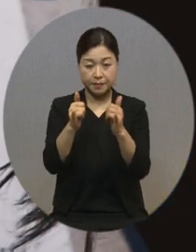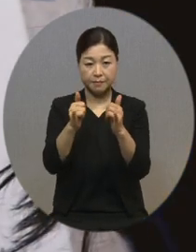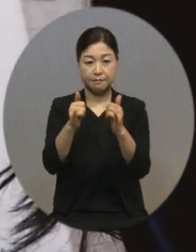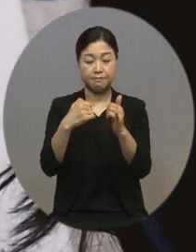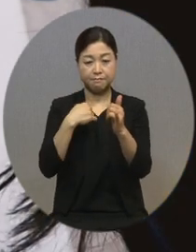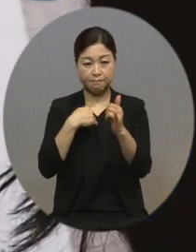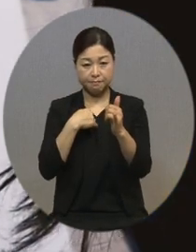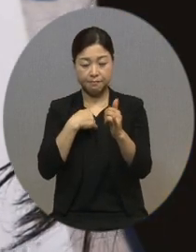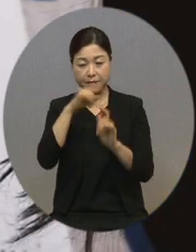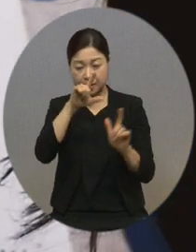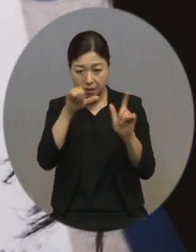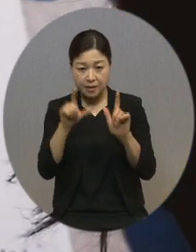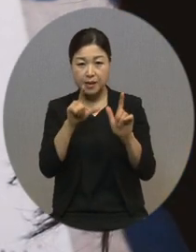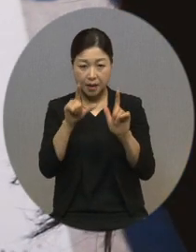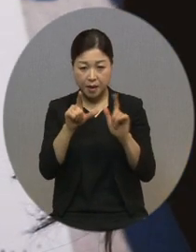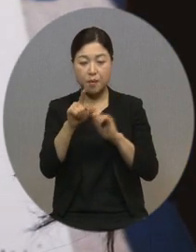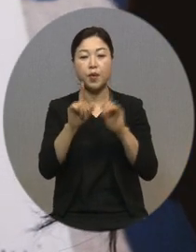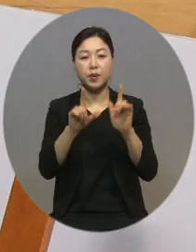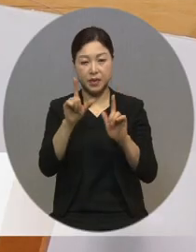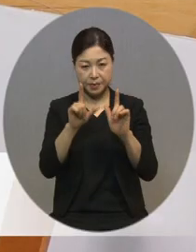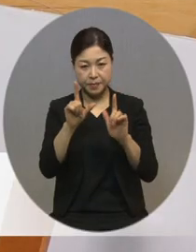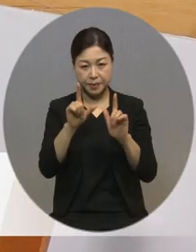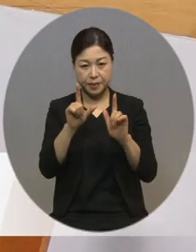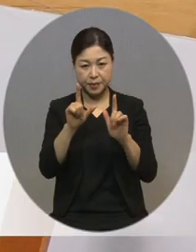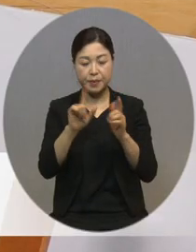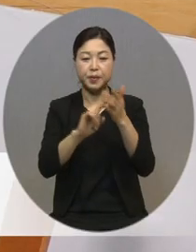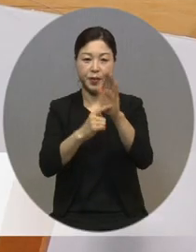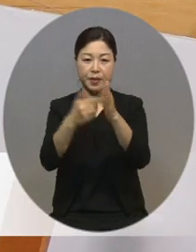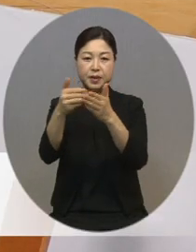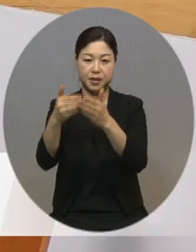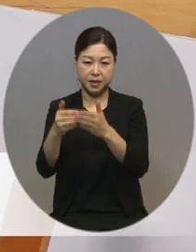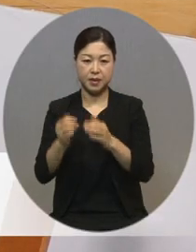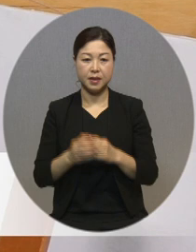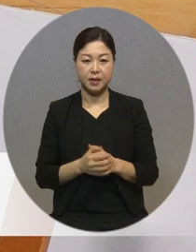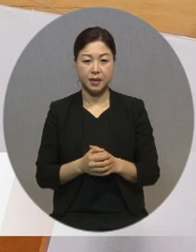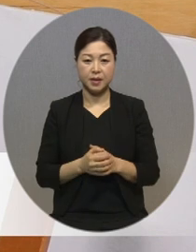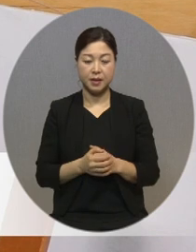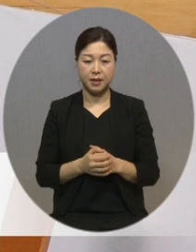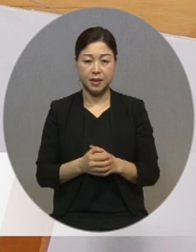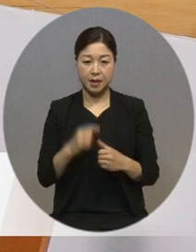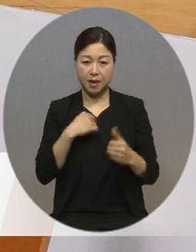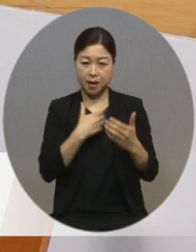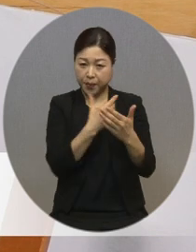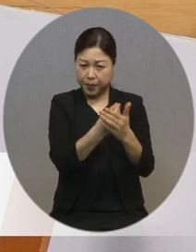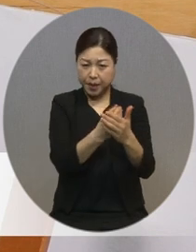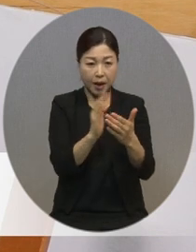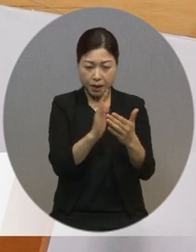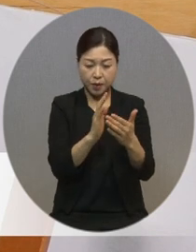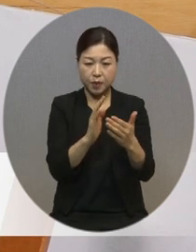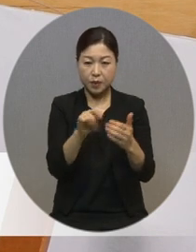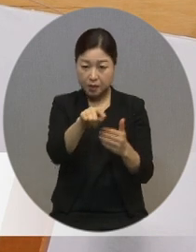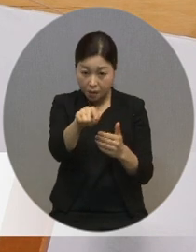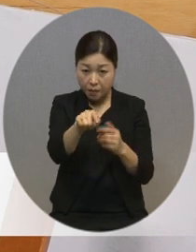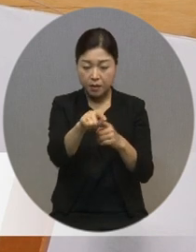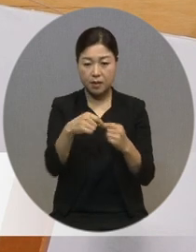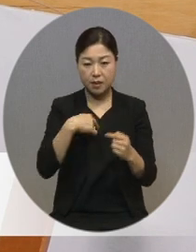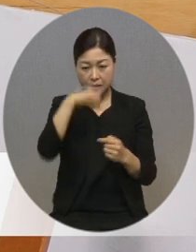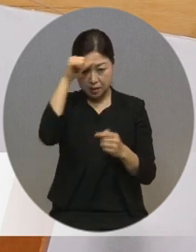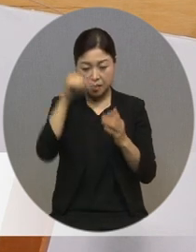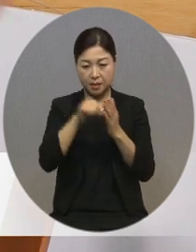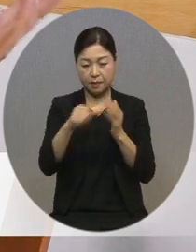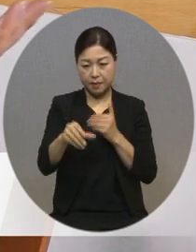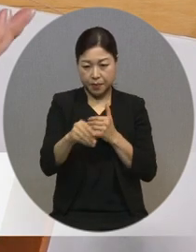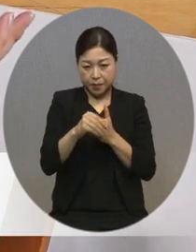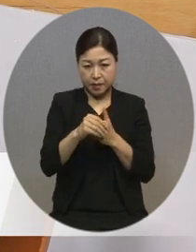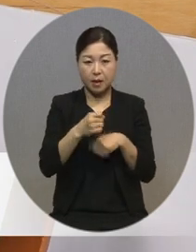향기를 담았다고 합니다. 내가 스며드는 것이 아니고 그 사람을 내 인생에 다 받아들이는구나. 아무 거부감 없이